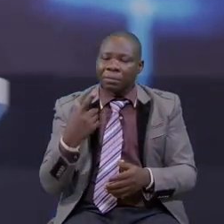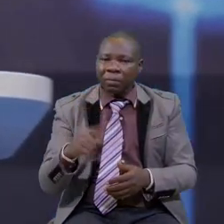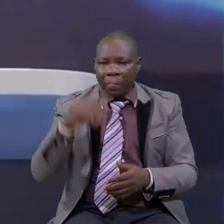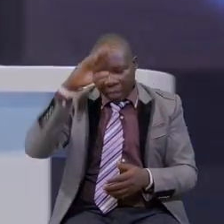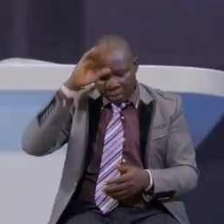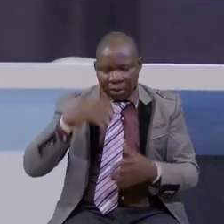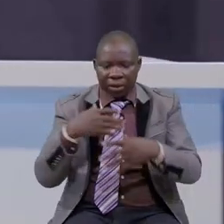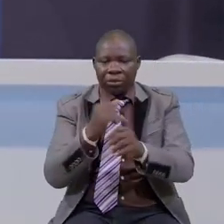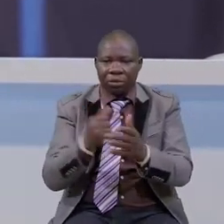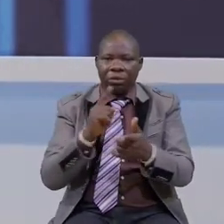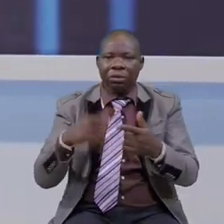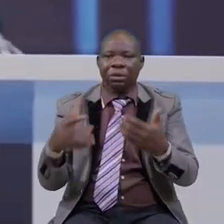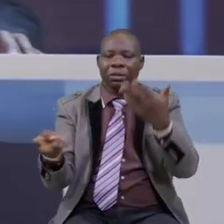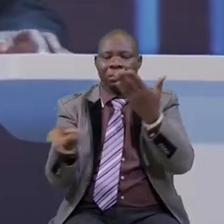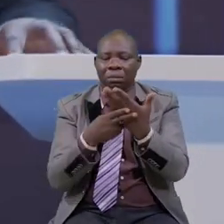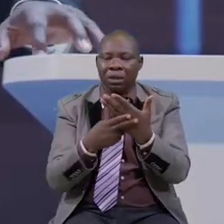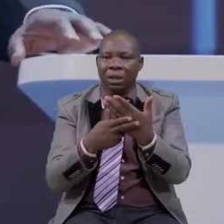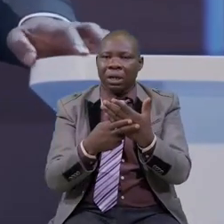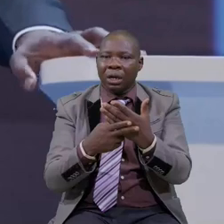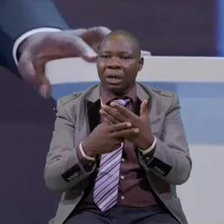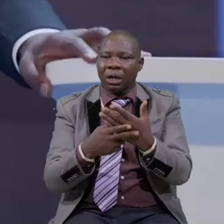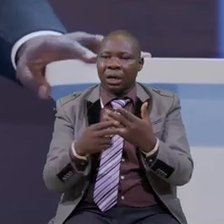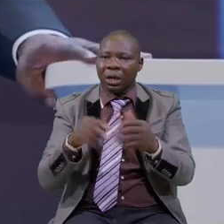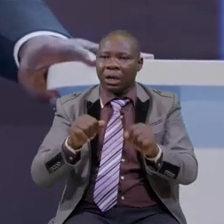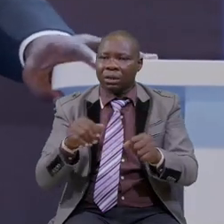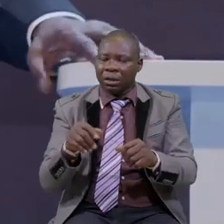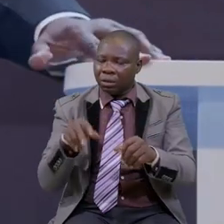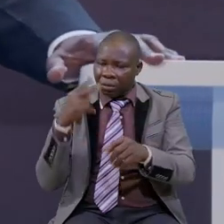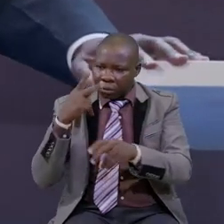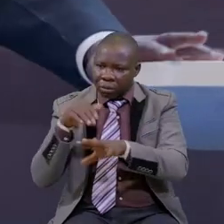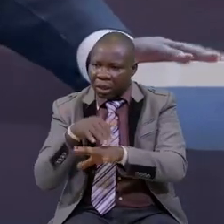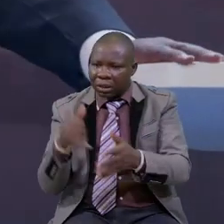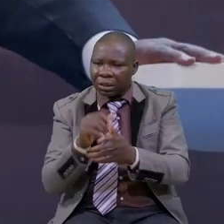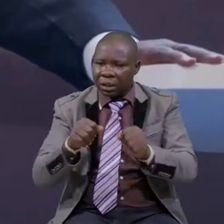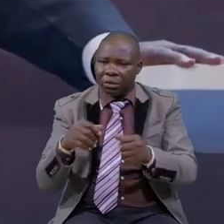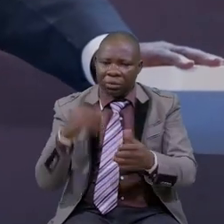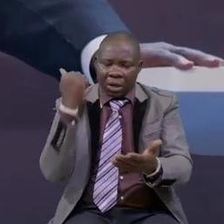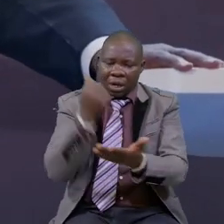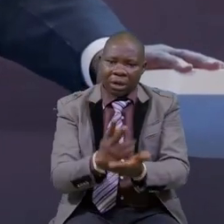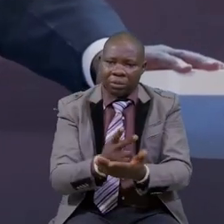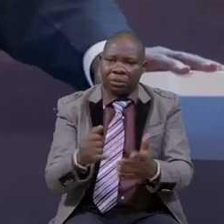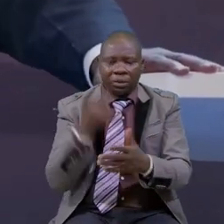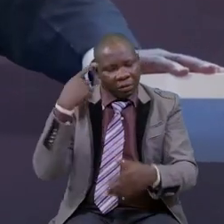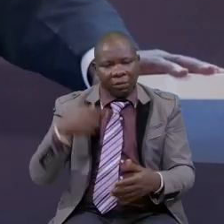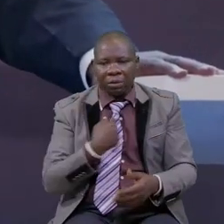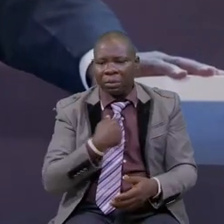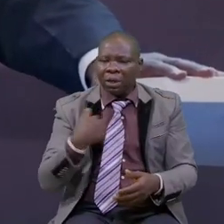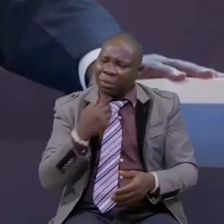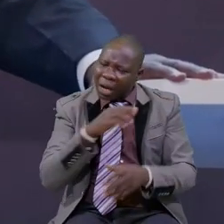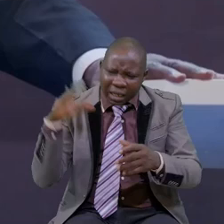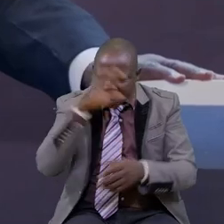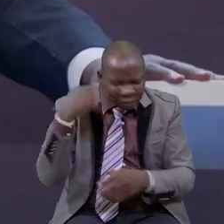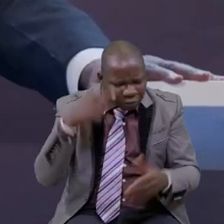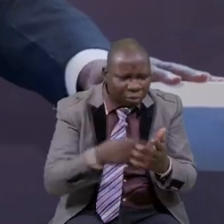dit, regardez ceci. Est-ce que vous pouvez m'expliquer ça? Ils m'ont dit, ah, on cherchait cette femme il y a longtemps. Elle a tous ces milliers